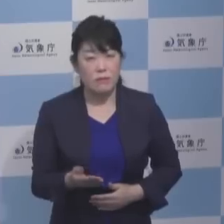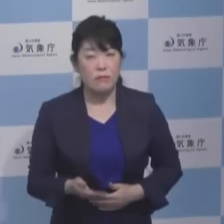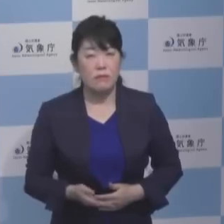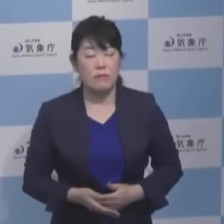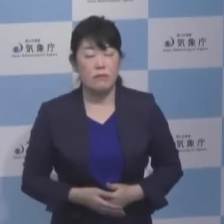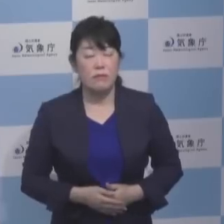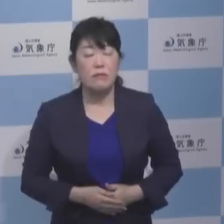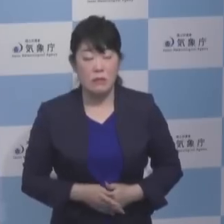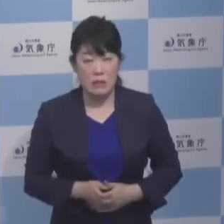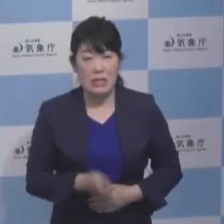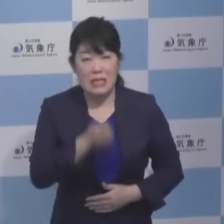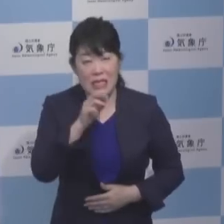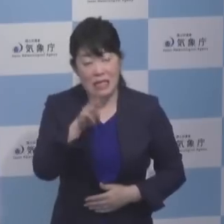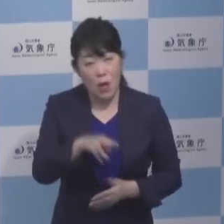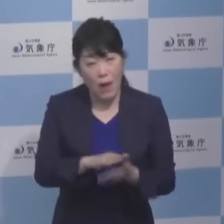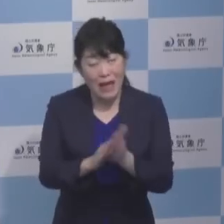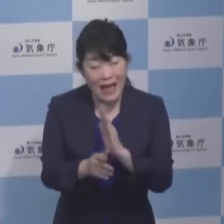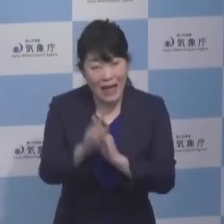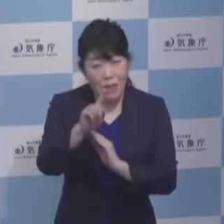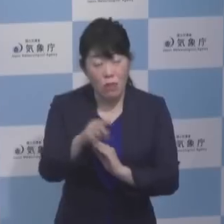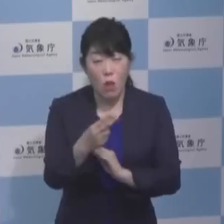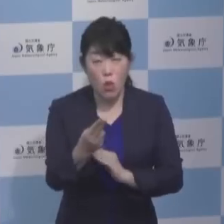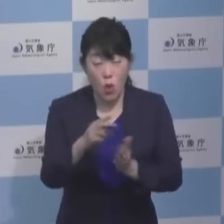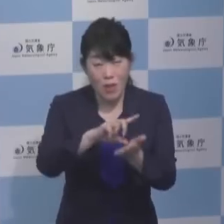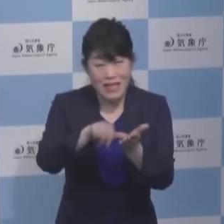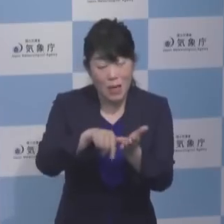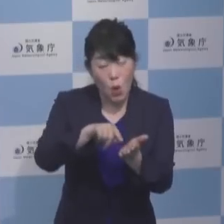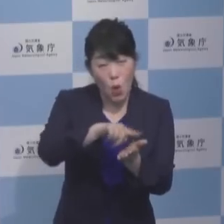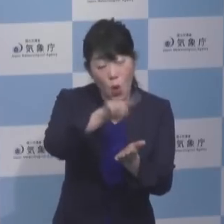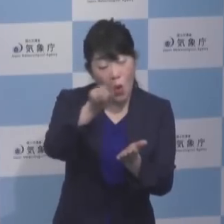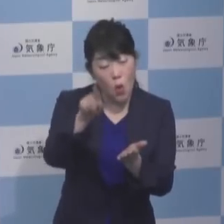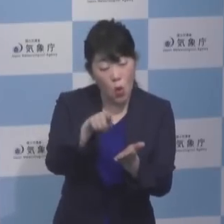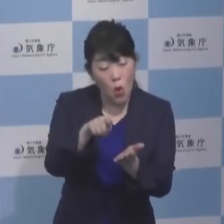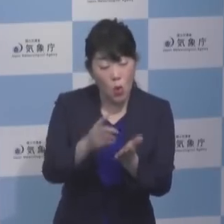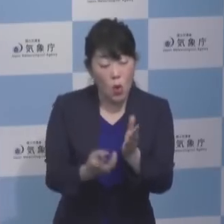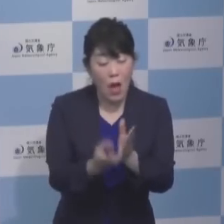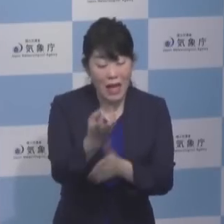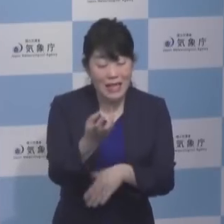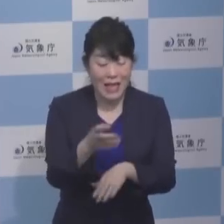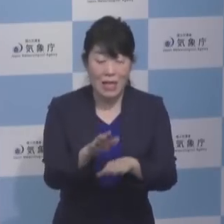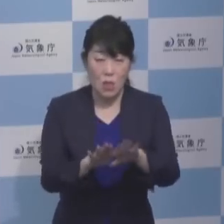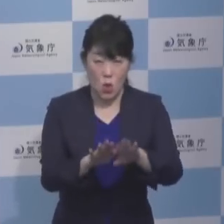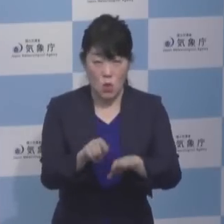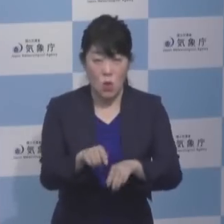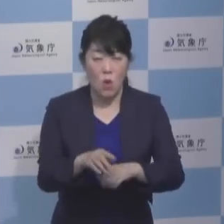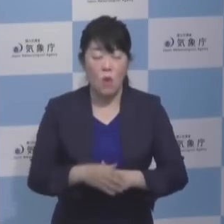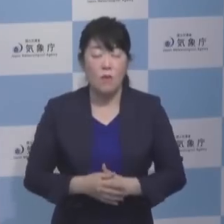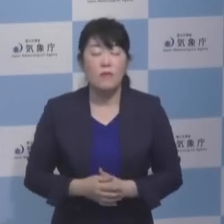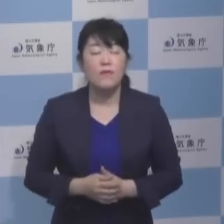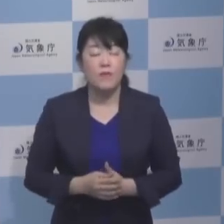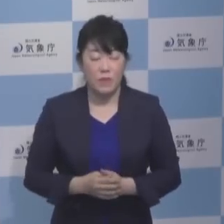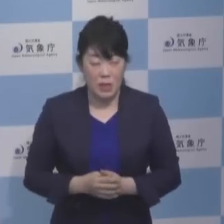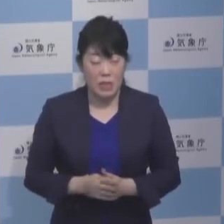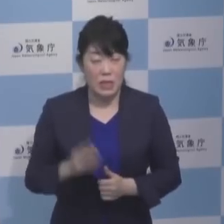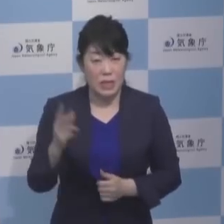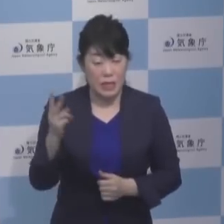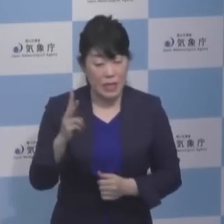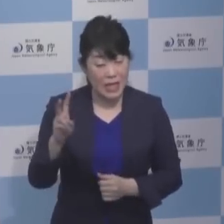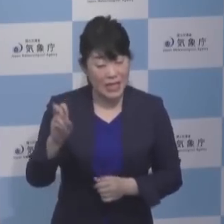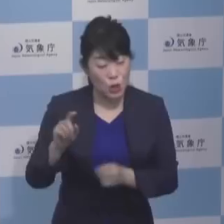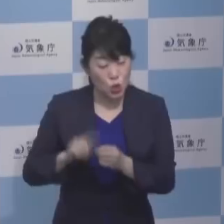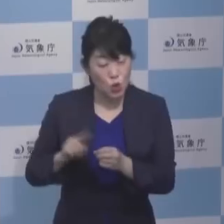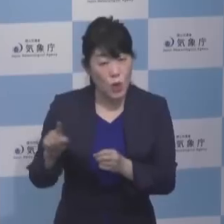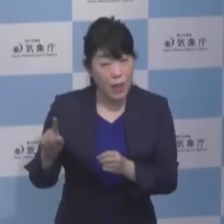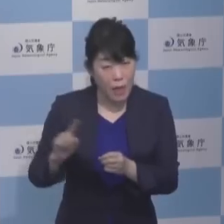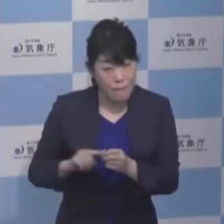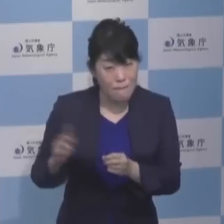石川県能登地方の地震の発生場所の詳細として2020年からの地震の状況を示しています